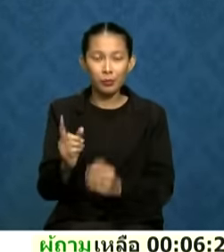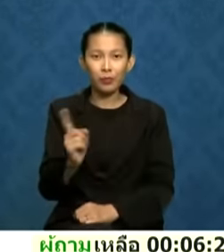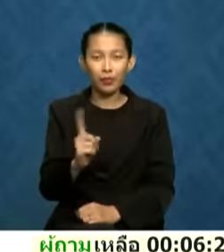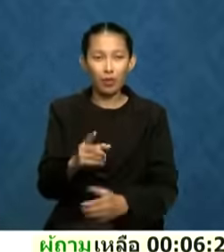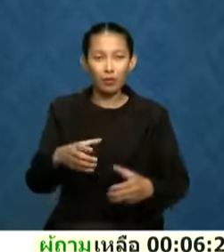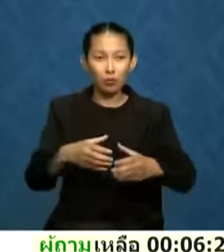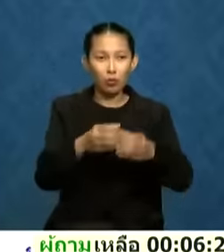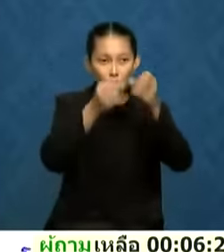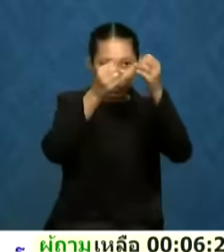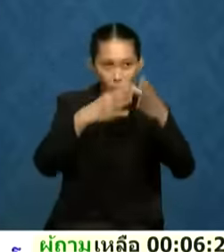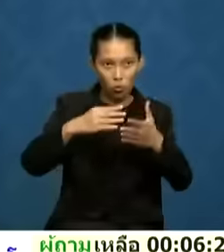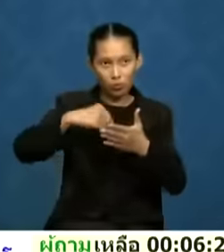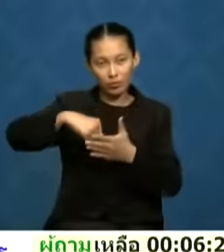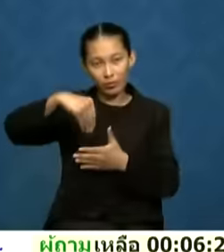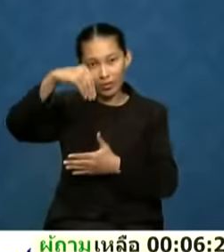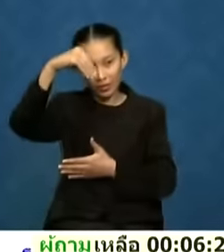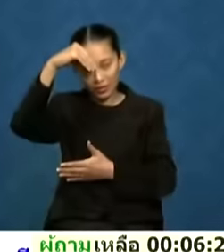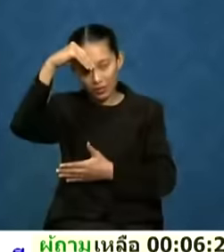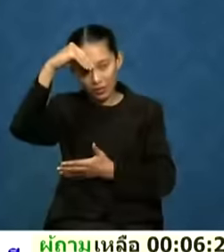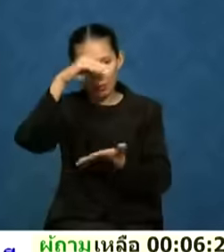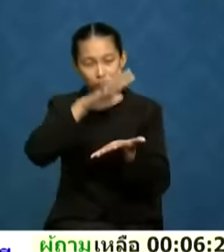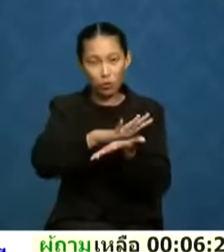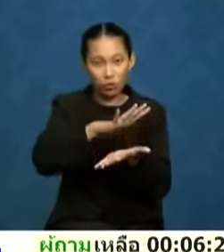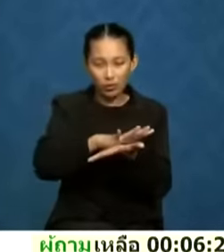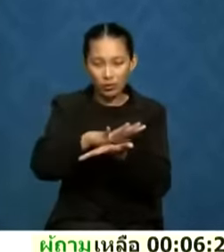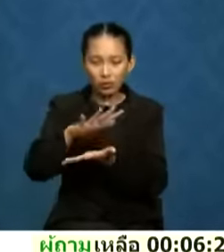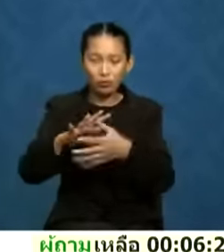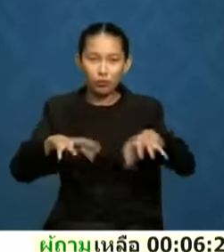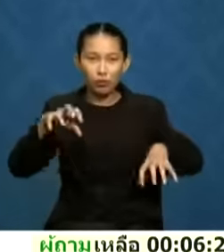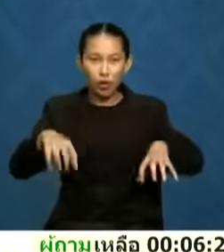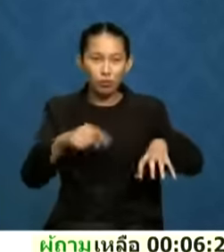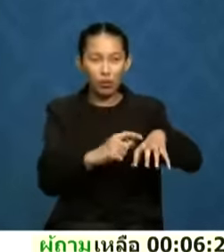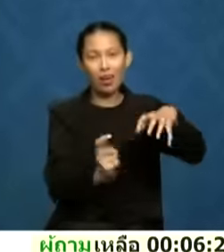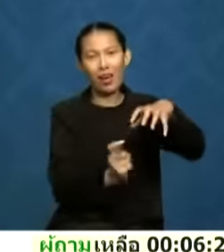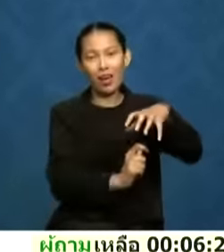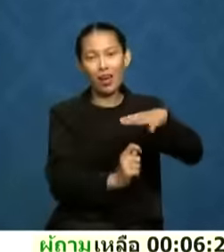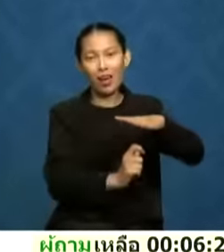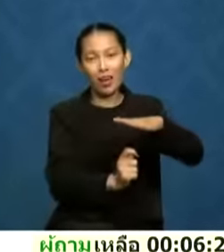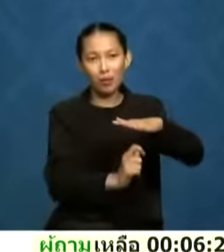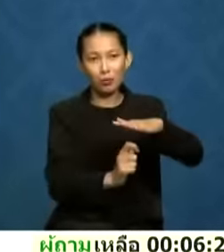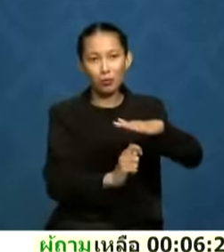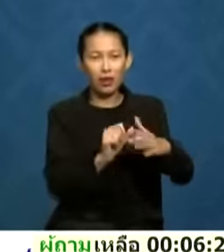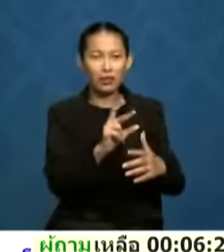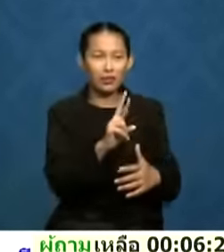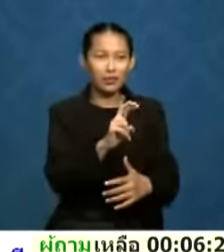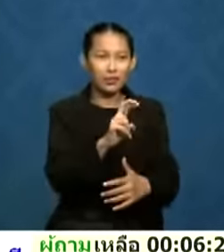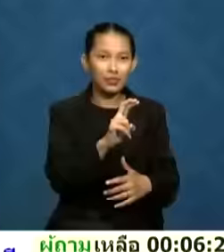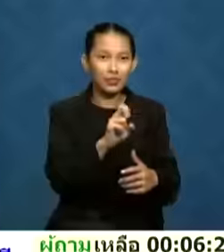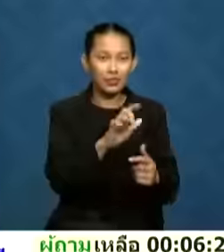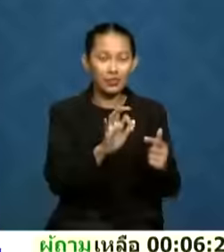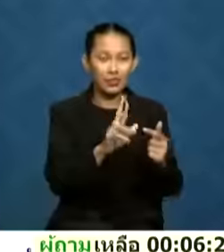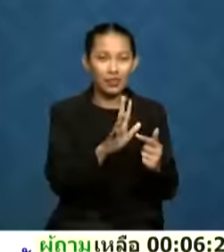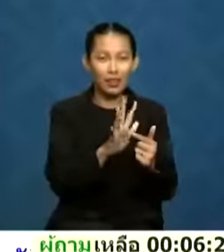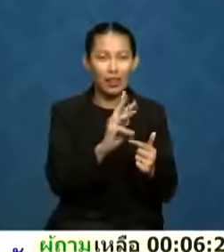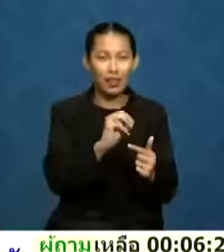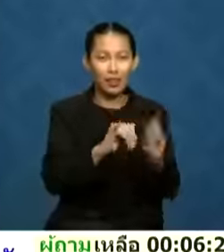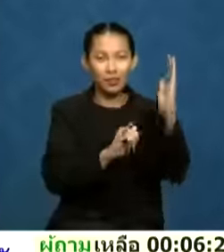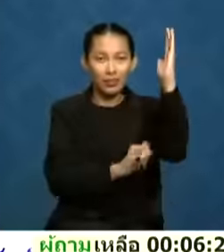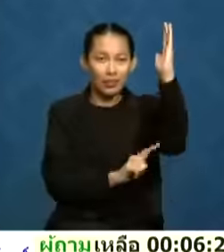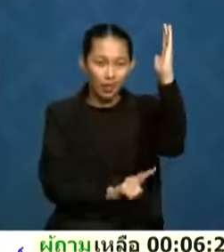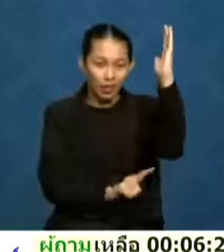บ